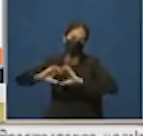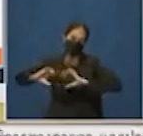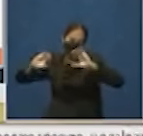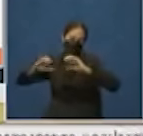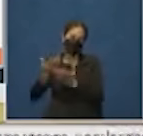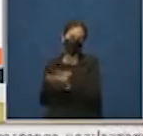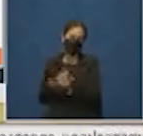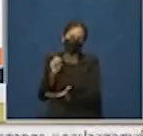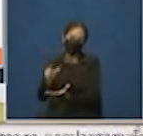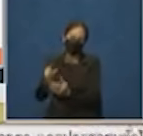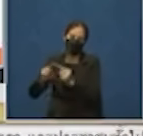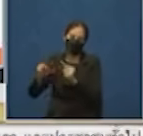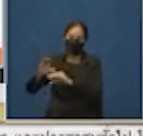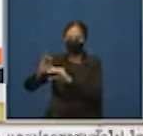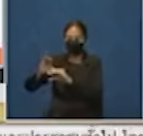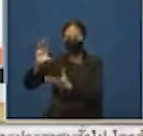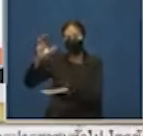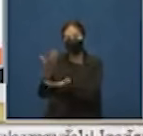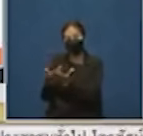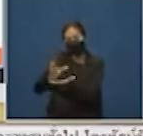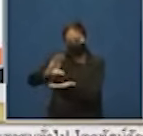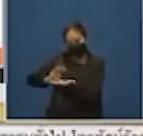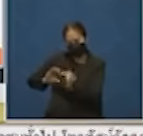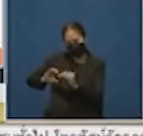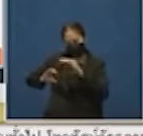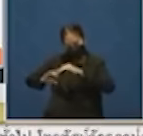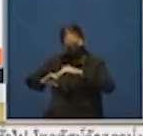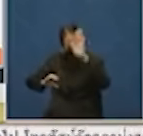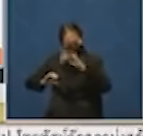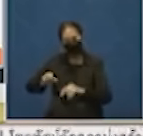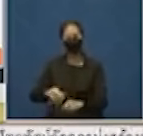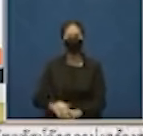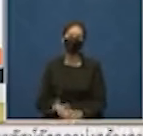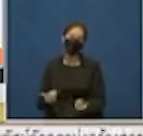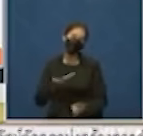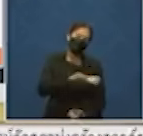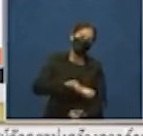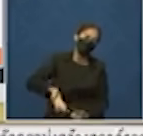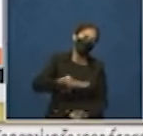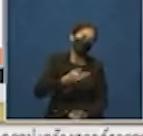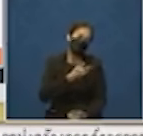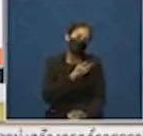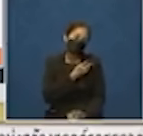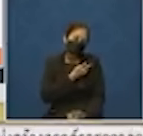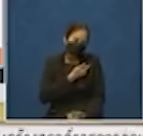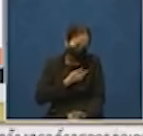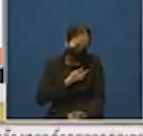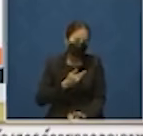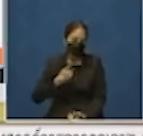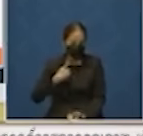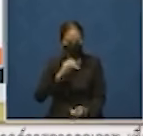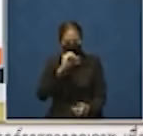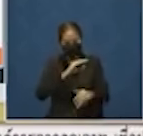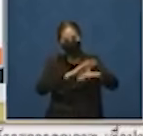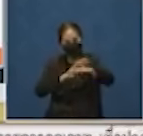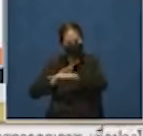ต่อไปมันก็จะเยอะขึ้นแล้วก็ไปเปรียบเทียบมาเหมือนเป็นนกช้างป่วยอันนี้เข